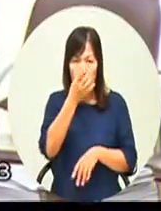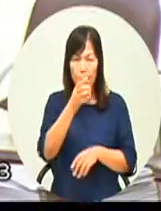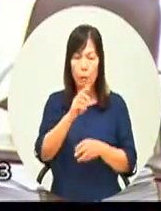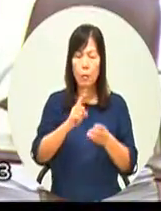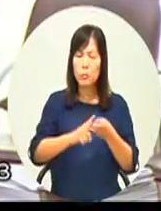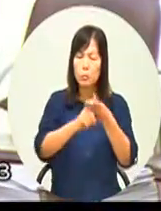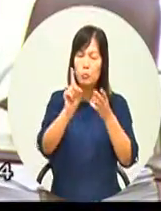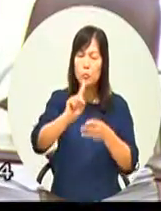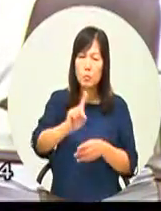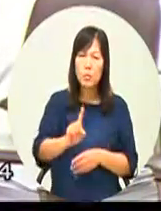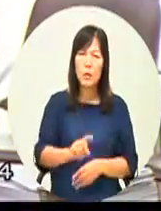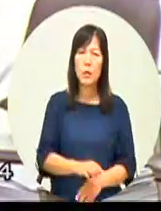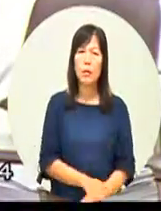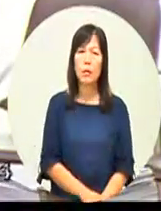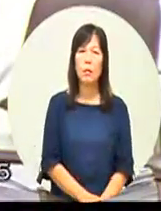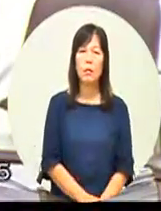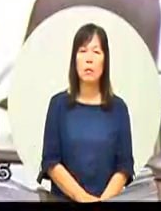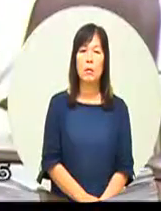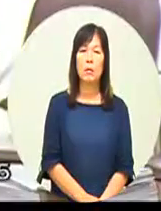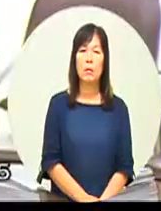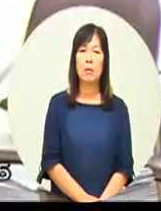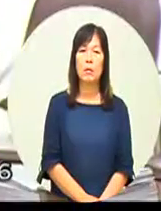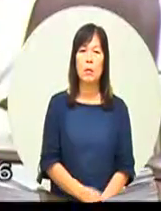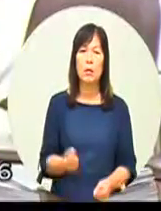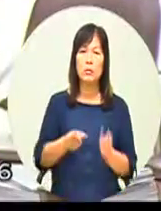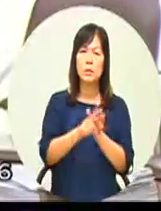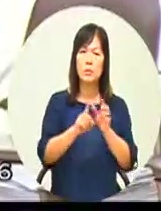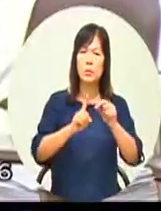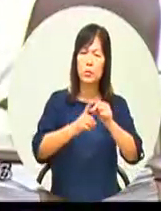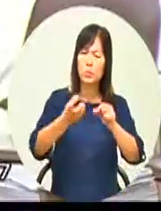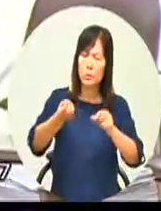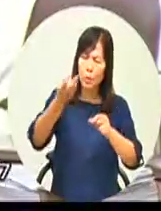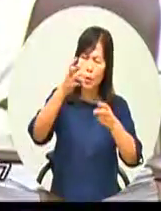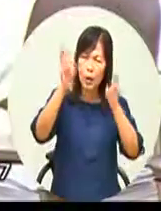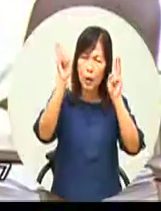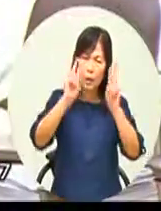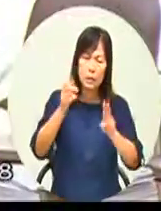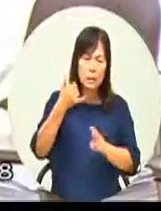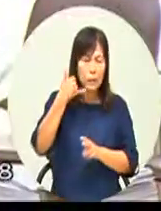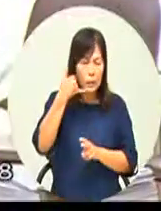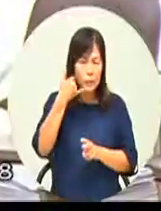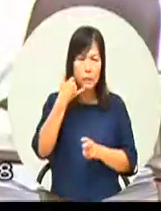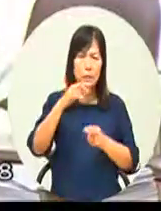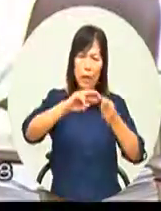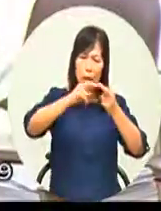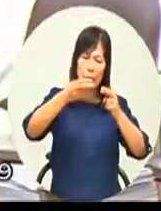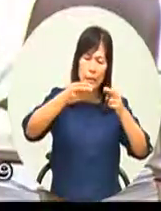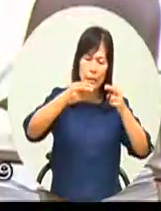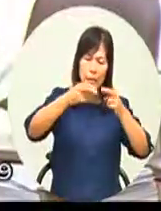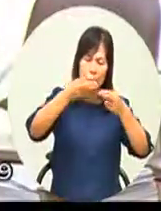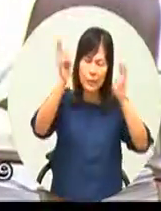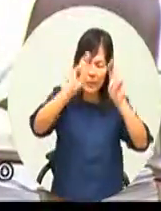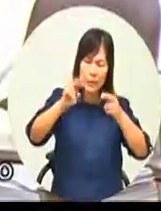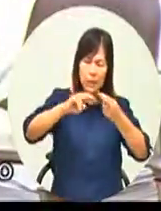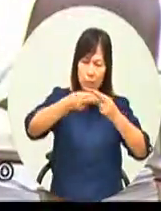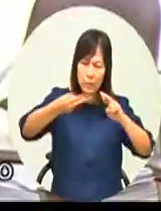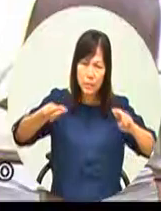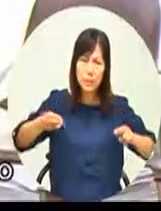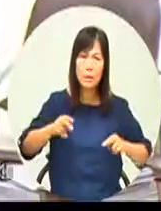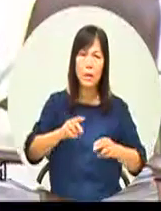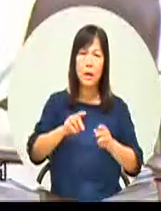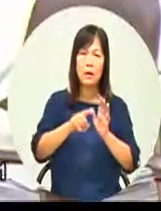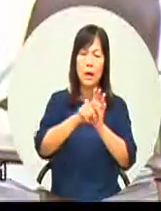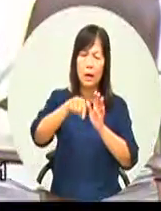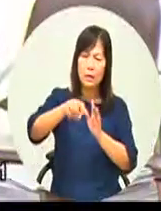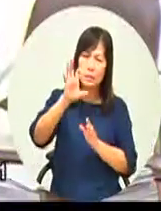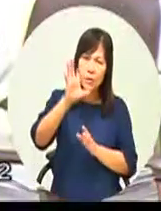因恭喜有一个什么中华电信的线啦，台电的线啦。哦啊，那这个厕所